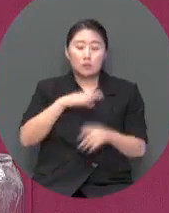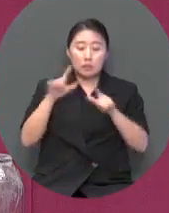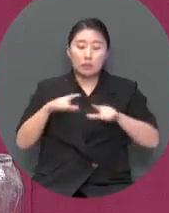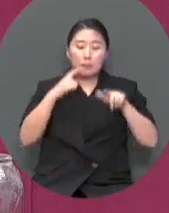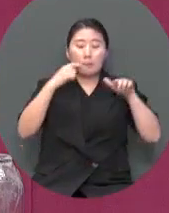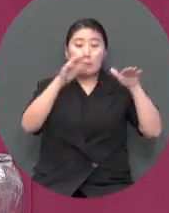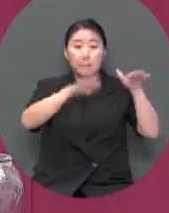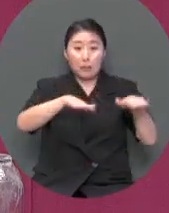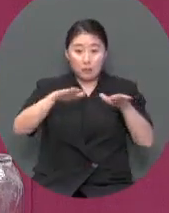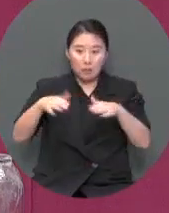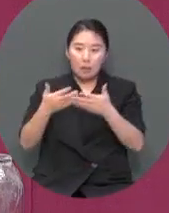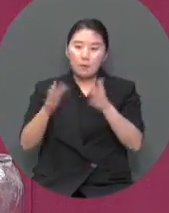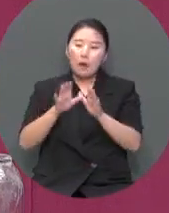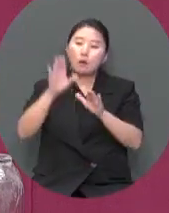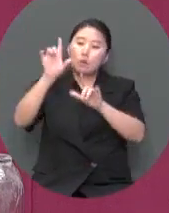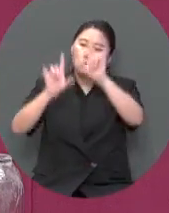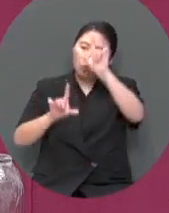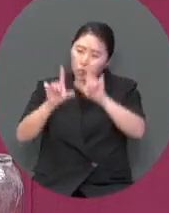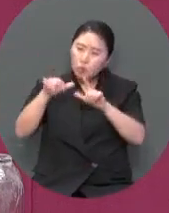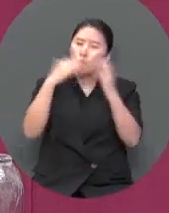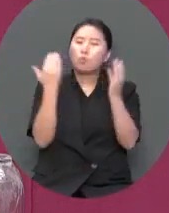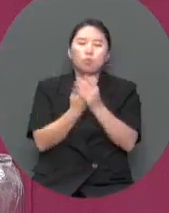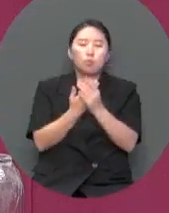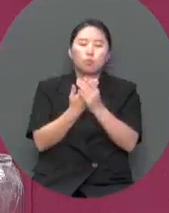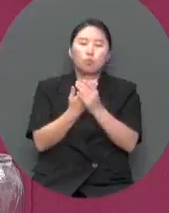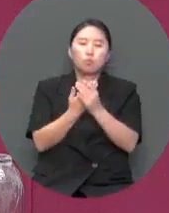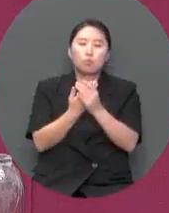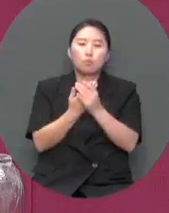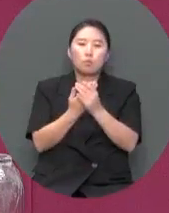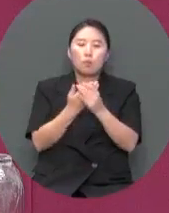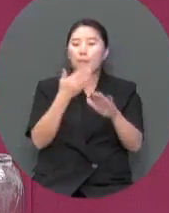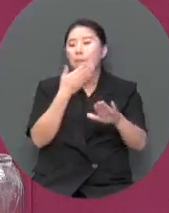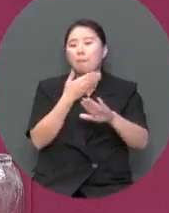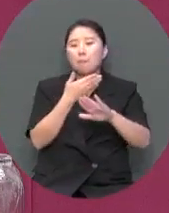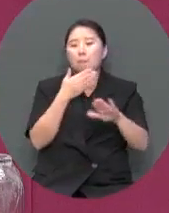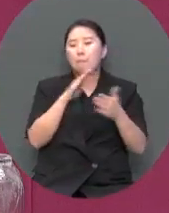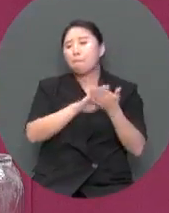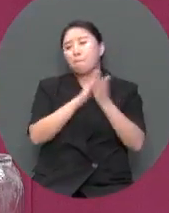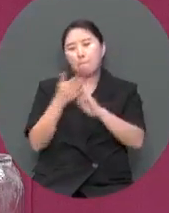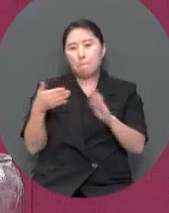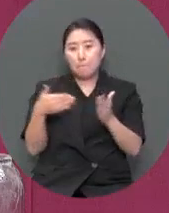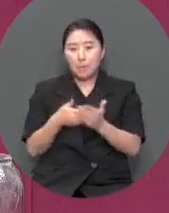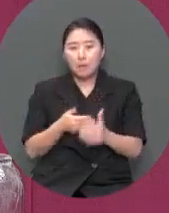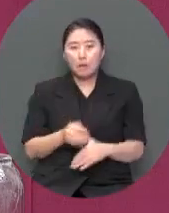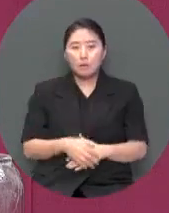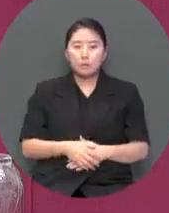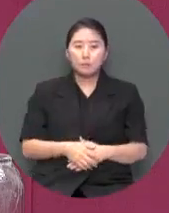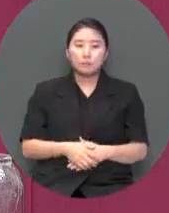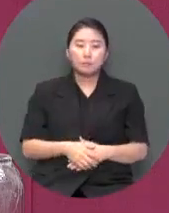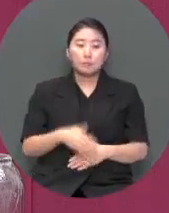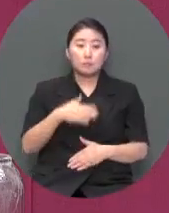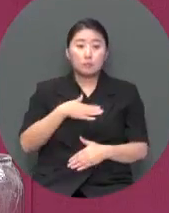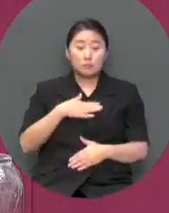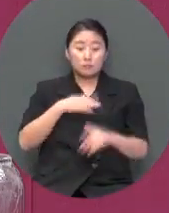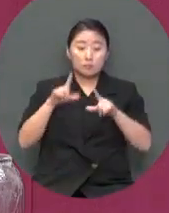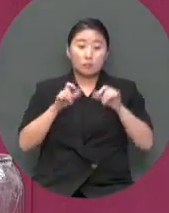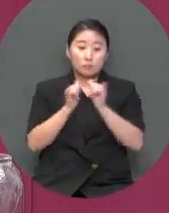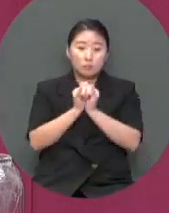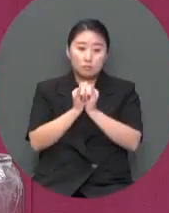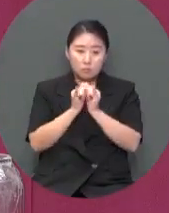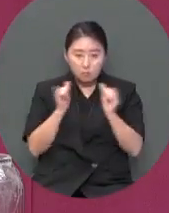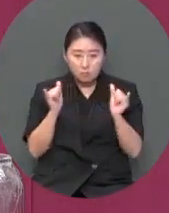살던 바닷가 마을 풍경이 완전히 뒤바뀐 것입니다. 저희 기장